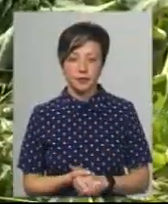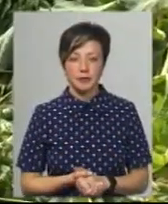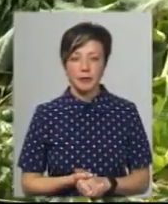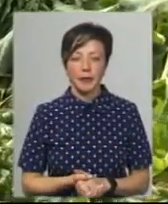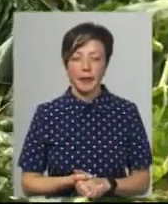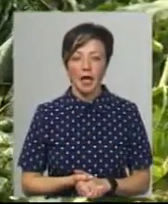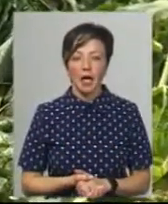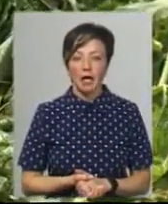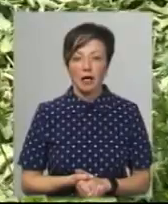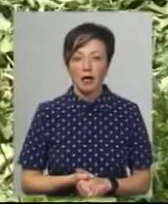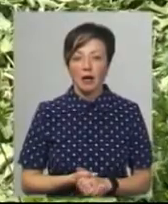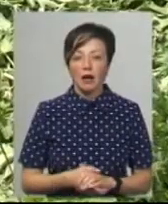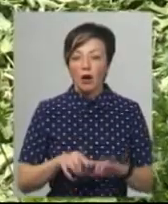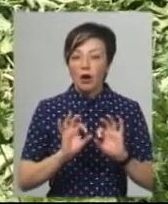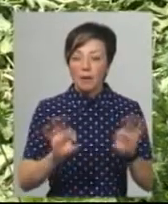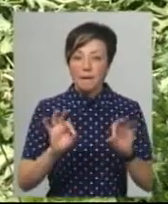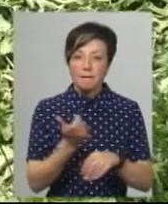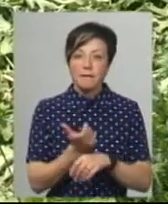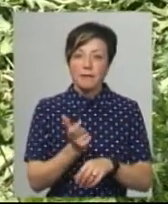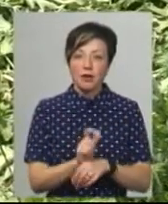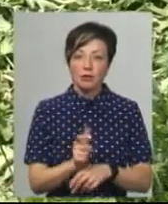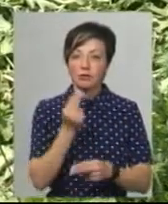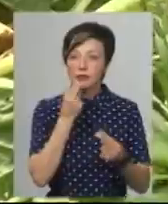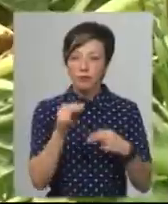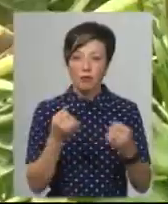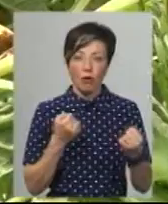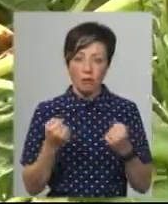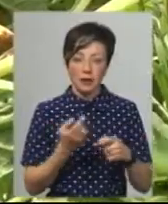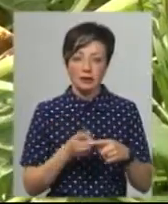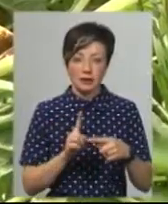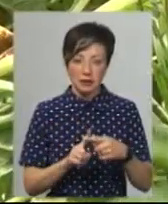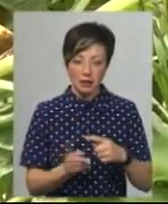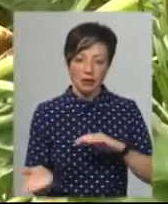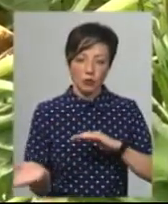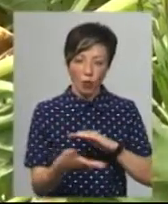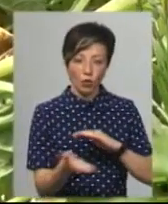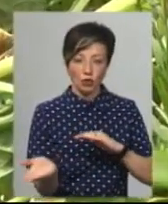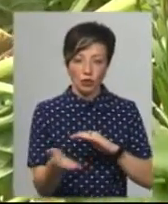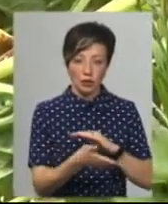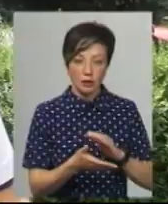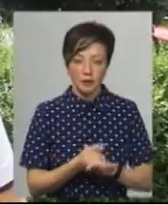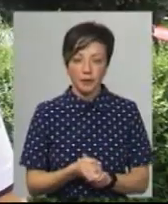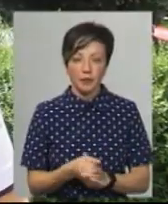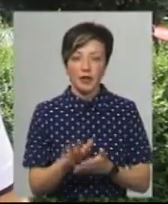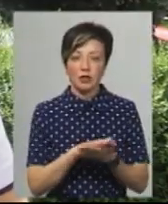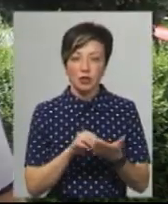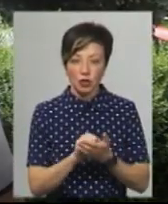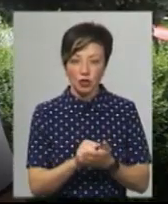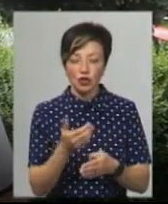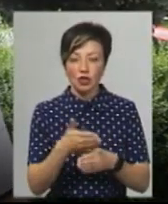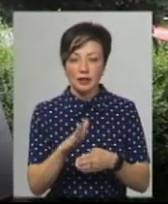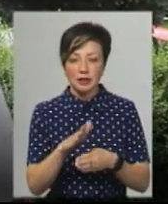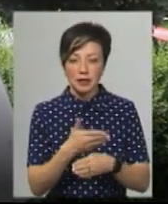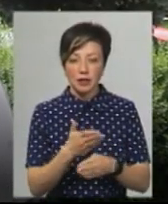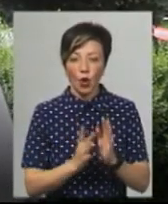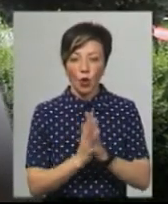Еколог Сергій Ілінський зазначає, найбільш ефективна боротьба із борщівником – це механічне знищення рослини. Знищення частин